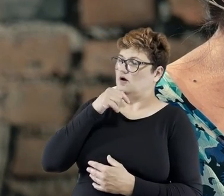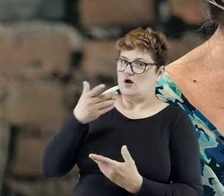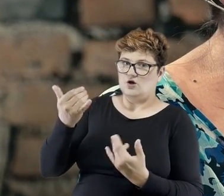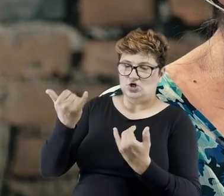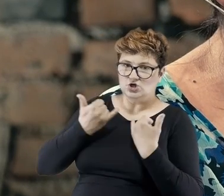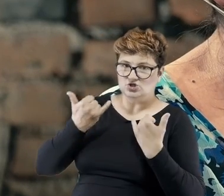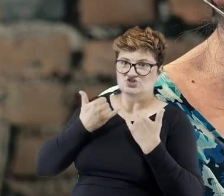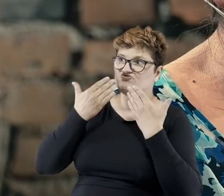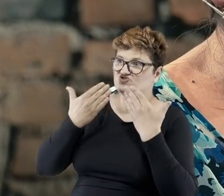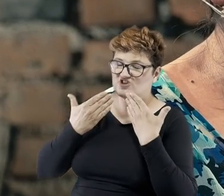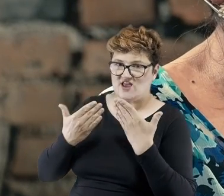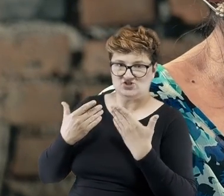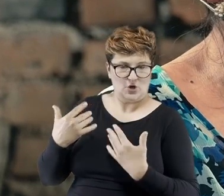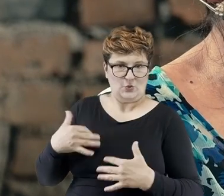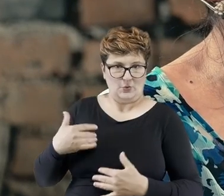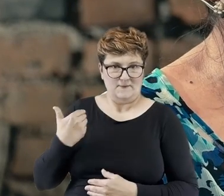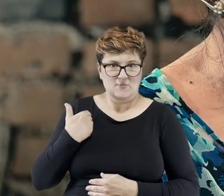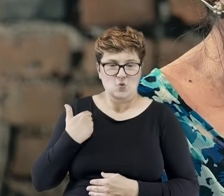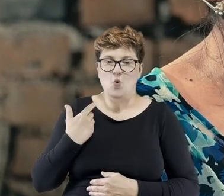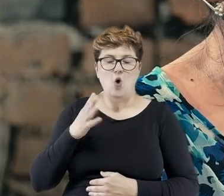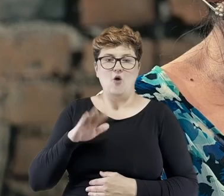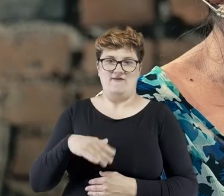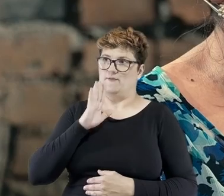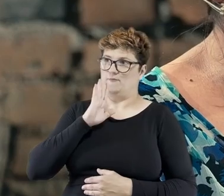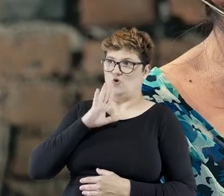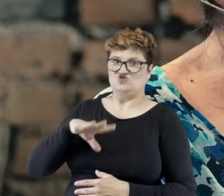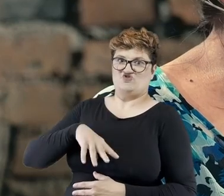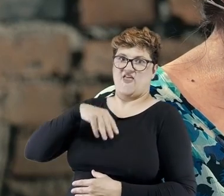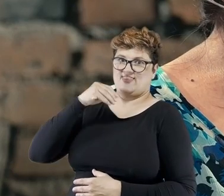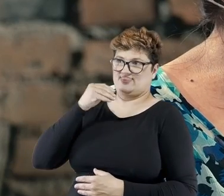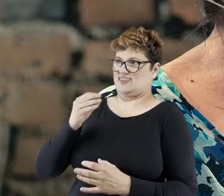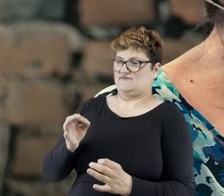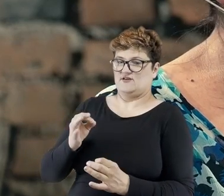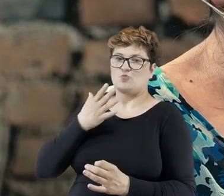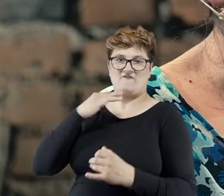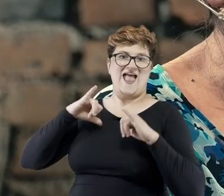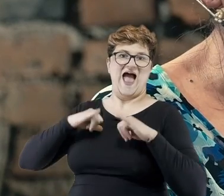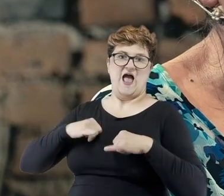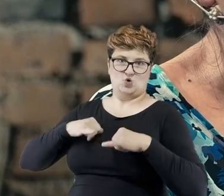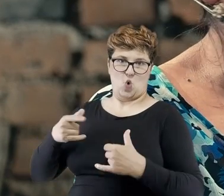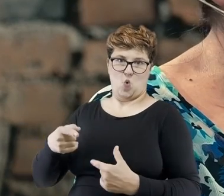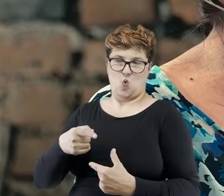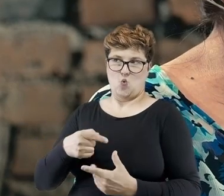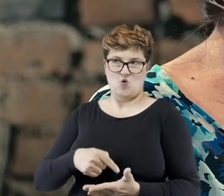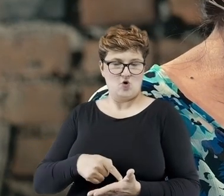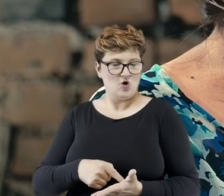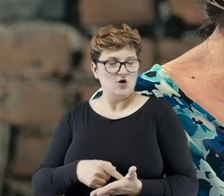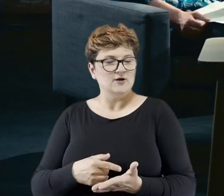Czyli jest też jej niesłychanie wdzięczna, ona ją uważa za takiego rodzaju, no nawet współczesnej świętej, bo ona o niej mówi, to jest mój anioł.